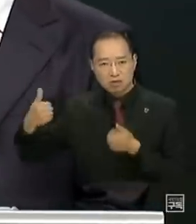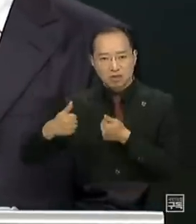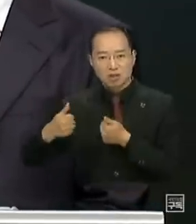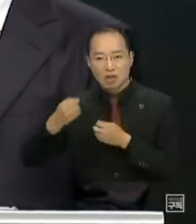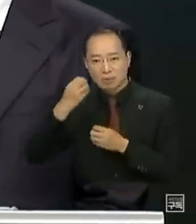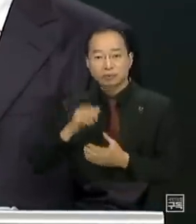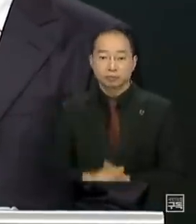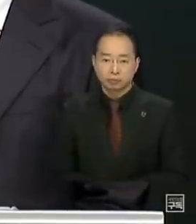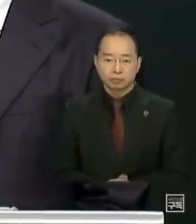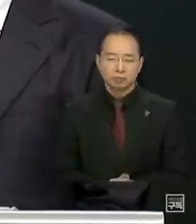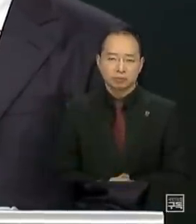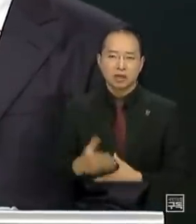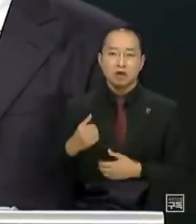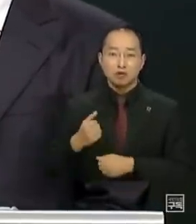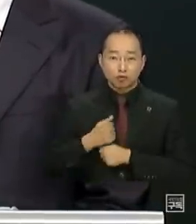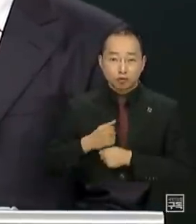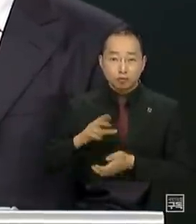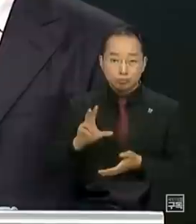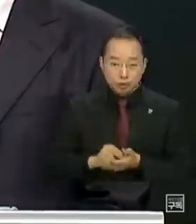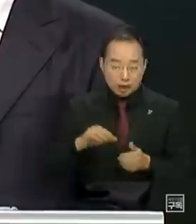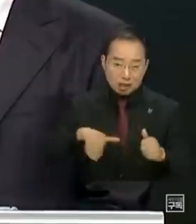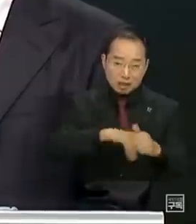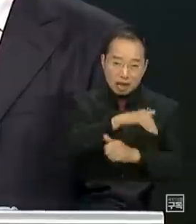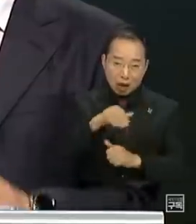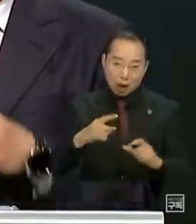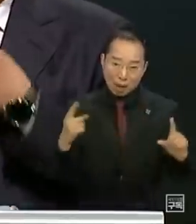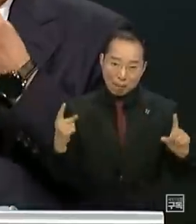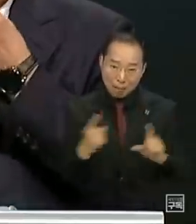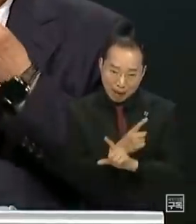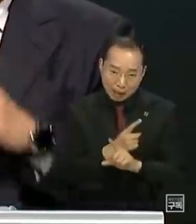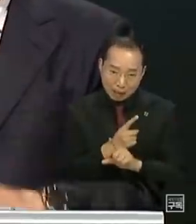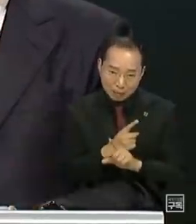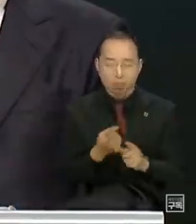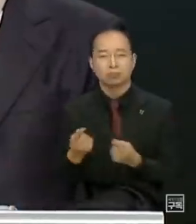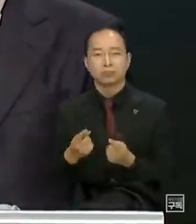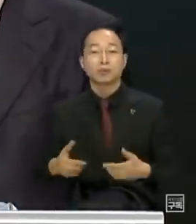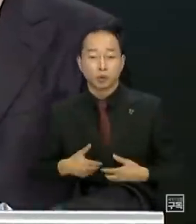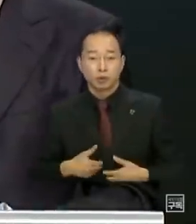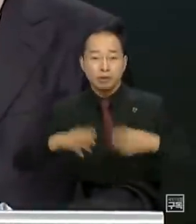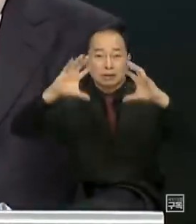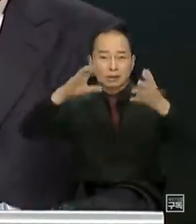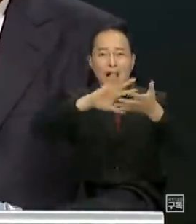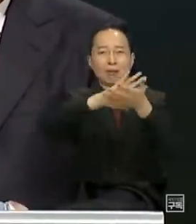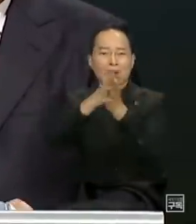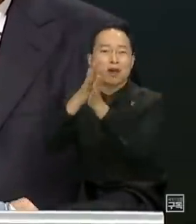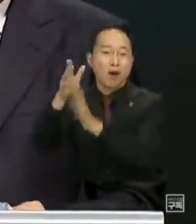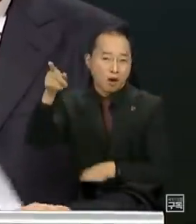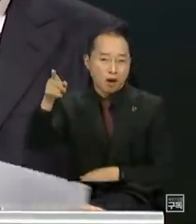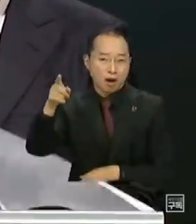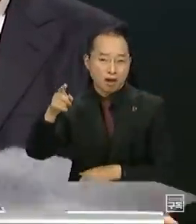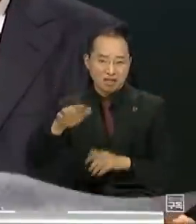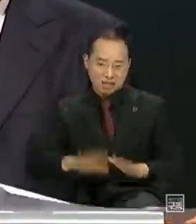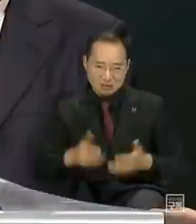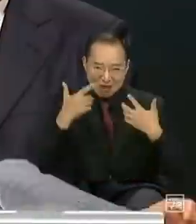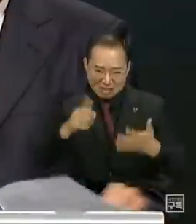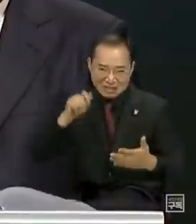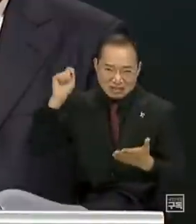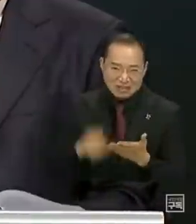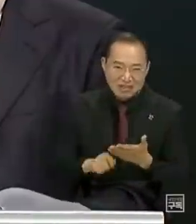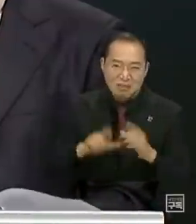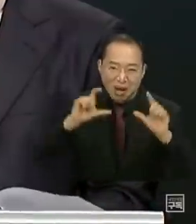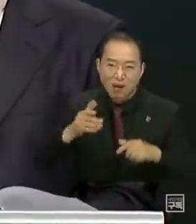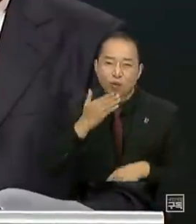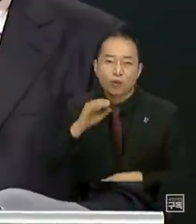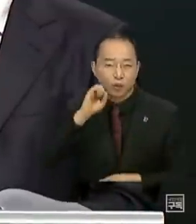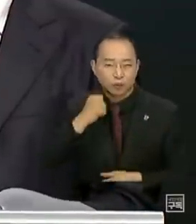그에 따른 대비도 달라지는 겁니다. 그래서 절대라는 건 없습니다. 네. 최상은 변하기 때문에 그런 점에서는 제가 지금 얘기하는 혹시